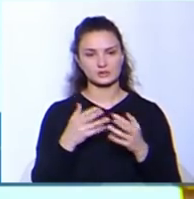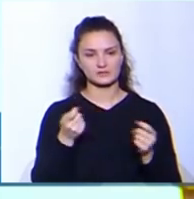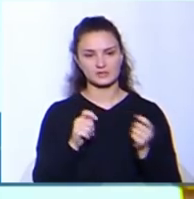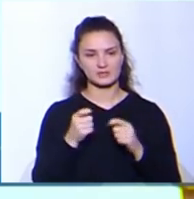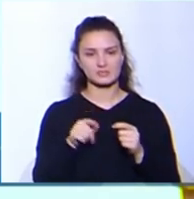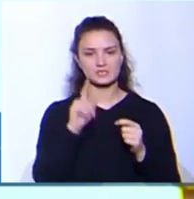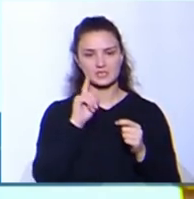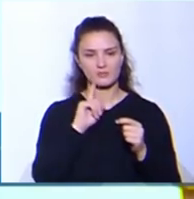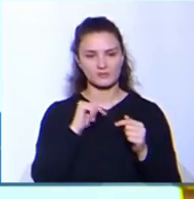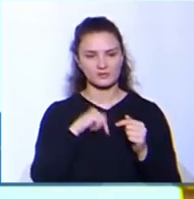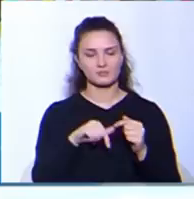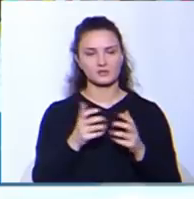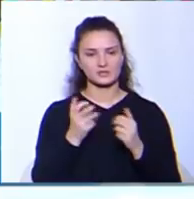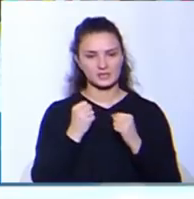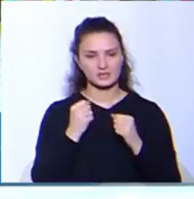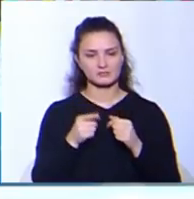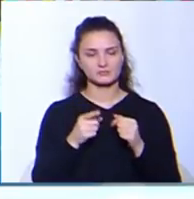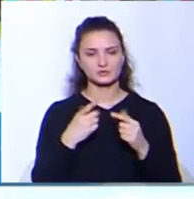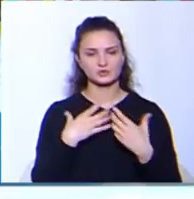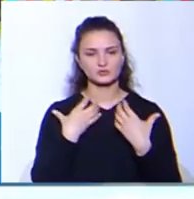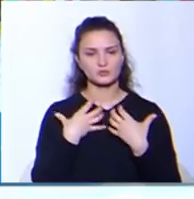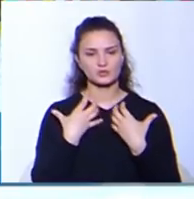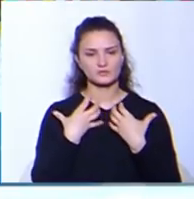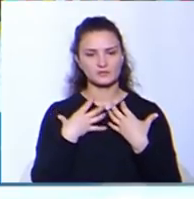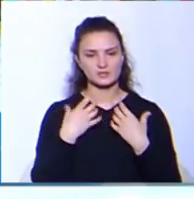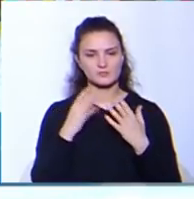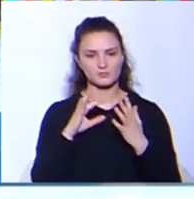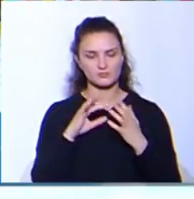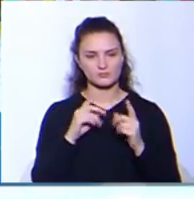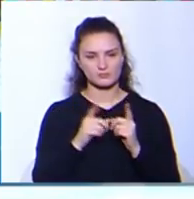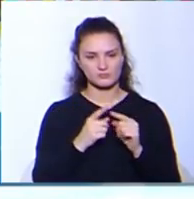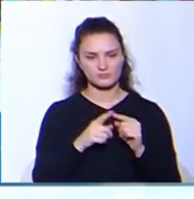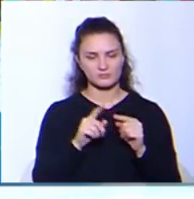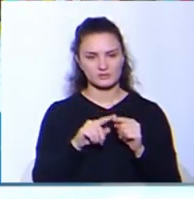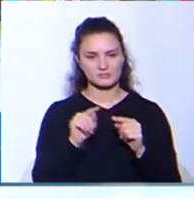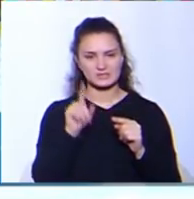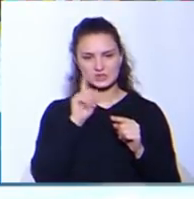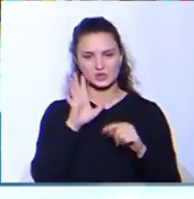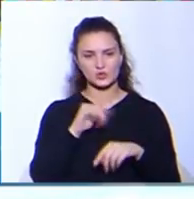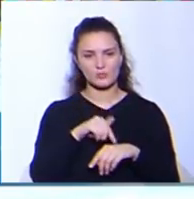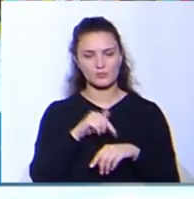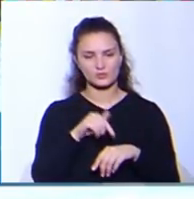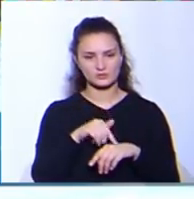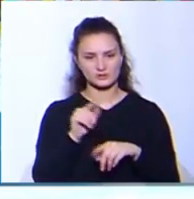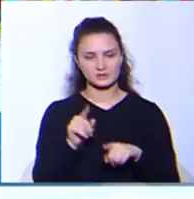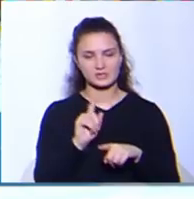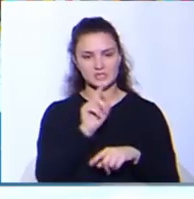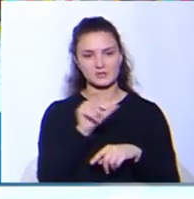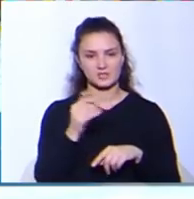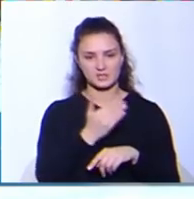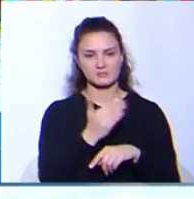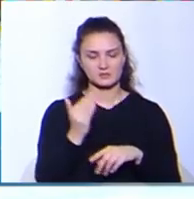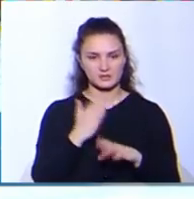აი ამ სიამოვნებას, იწვევს შფოთვის მოხსნას, იწვევს აი ამ დისკომფორტის მოხსნას, რაც ამ